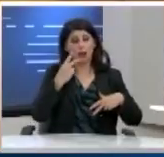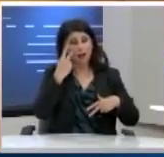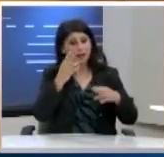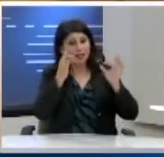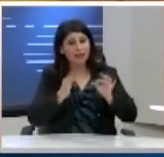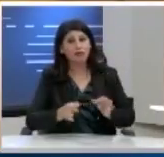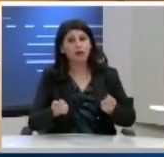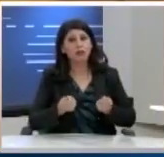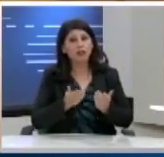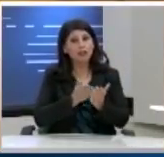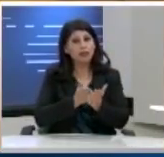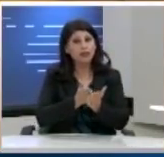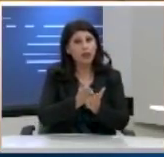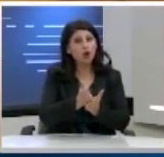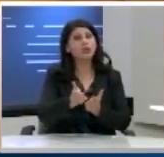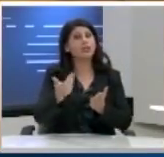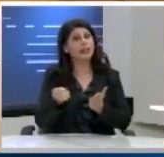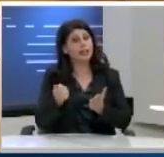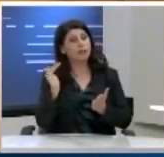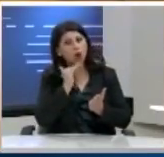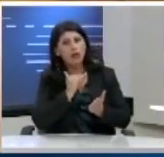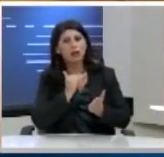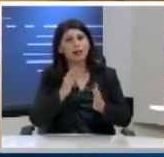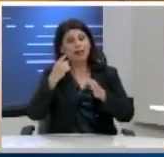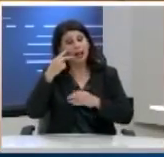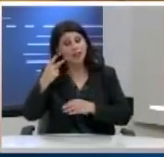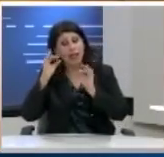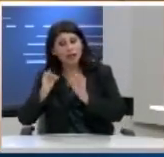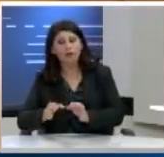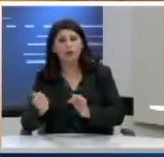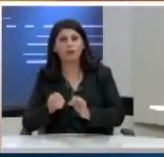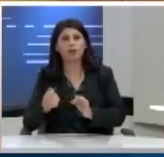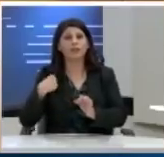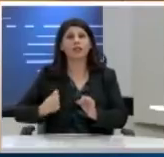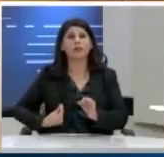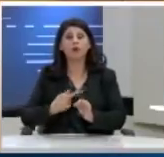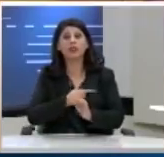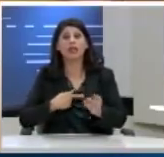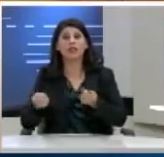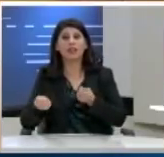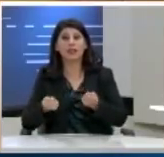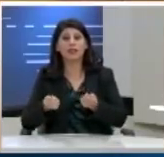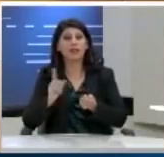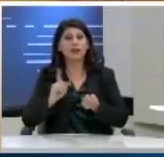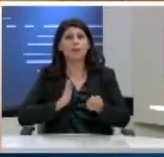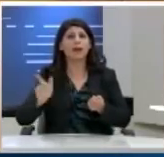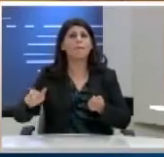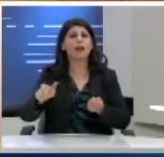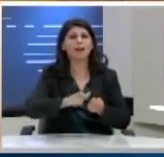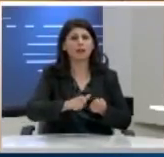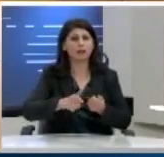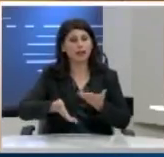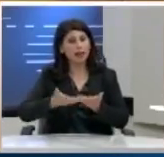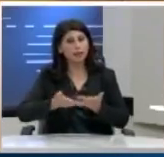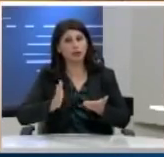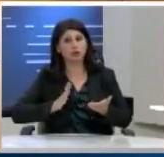κάνουμε για τη δικαιοσύνη να γίνει πιο γρήγορα. Μπορείτε να δείτε ακριβώς τι θα κάνουμε για τη δημόσια διοίκηση για να μην είναι πελατειακή και να εξυπηρετεί τον